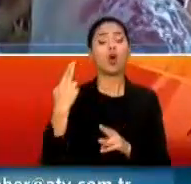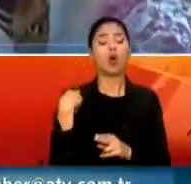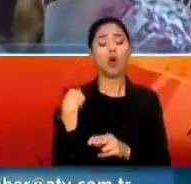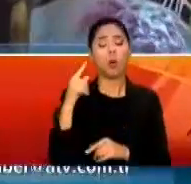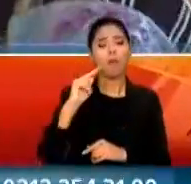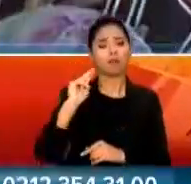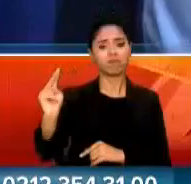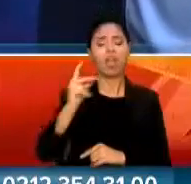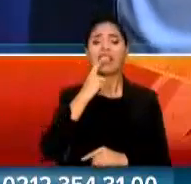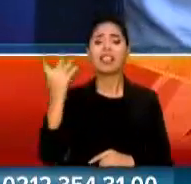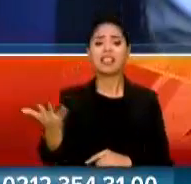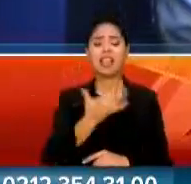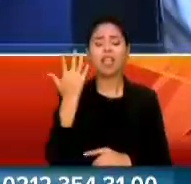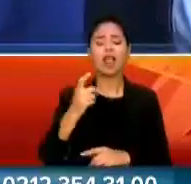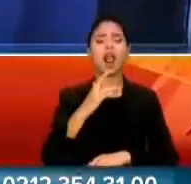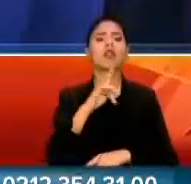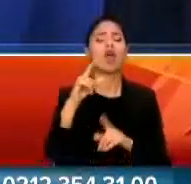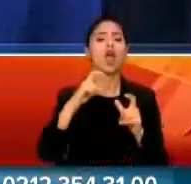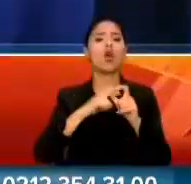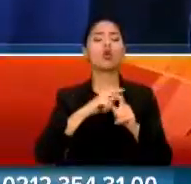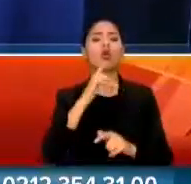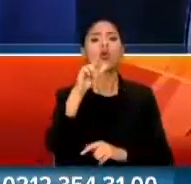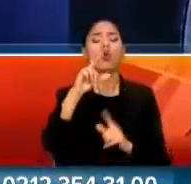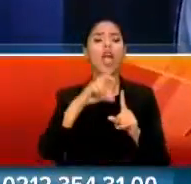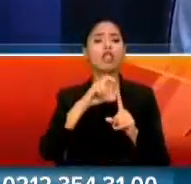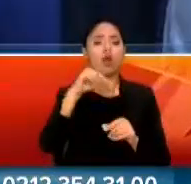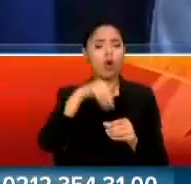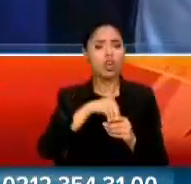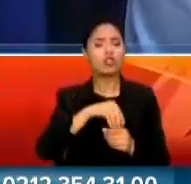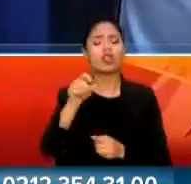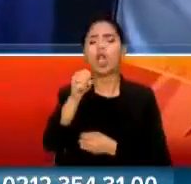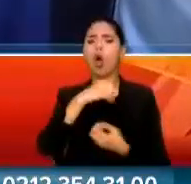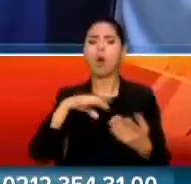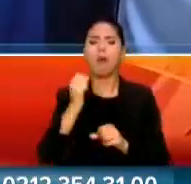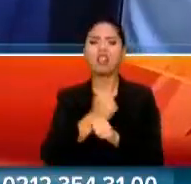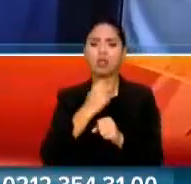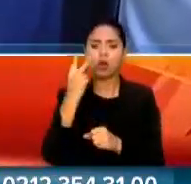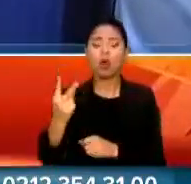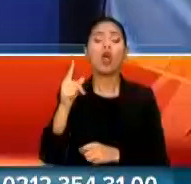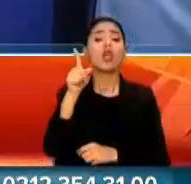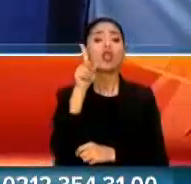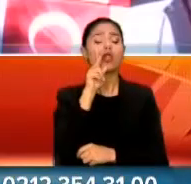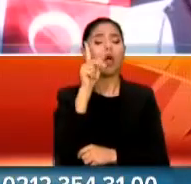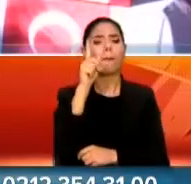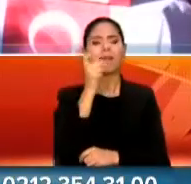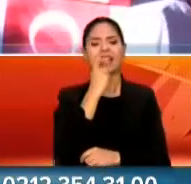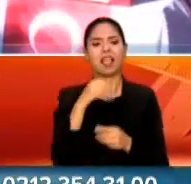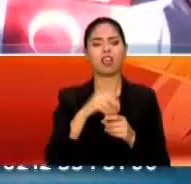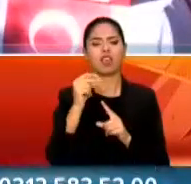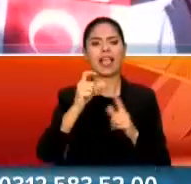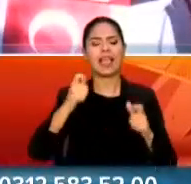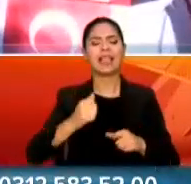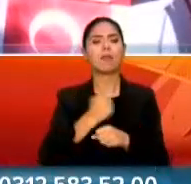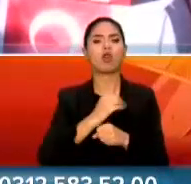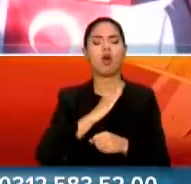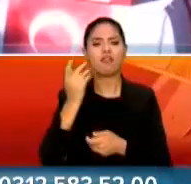general yıllarca Güneydoğu'da terörle mücadele operasyonlarında yer almıştı. Son bir yıldır da İdlib'te görevliydi. Merhum